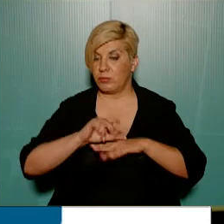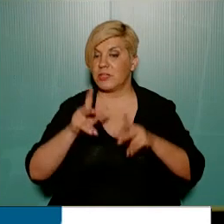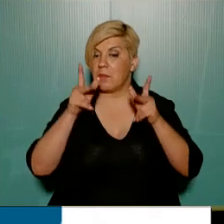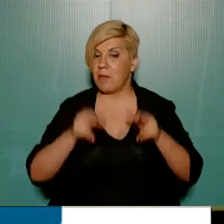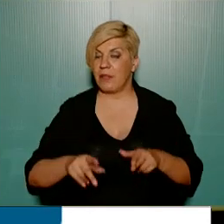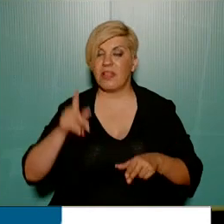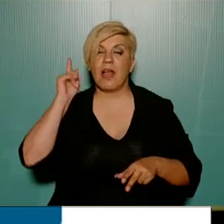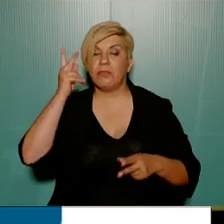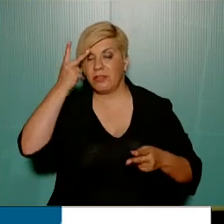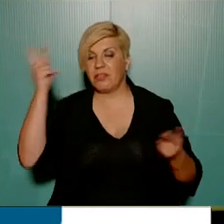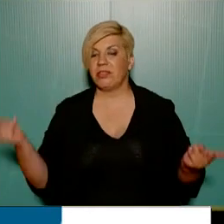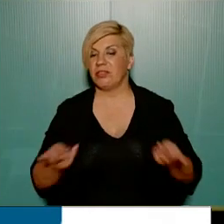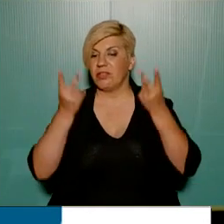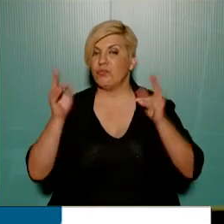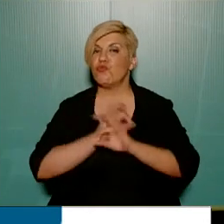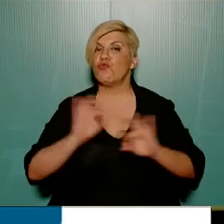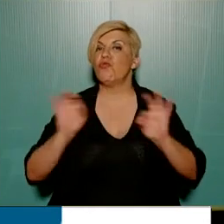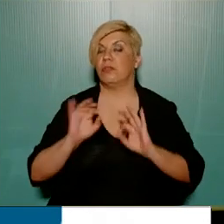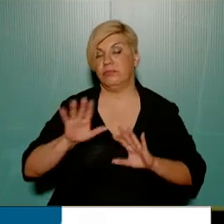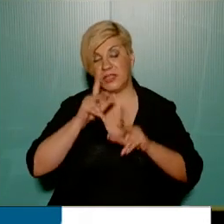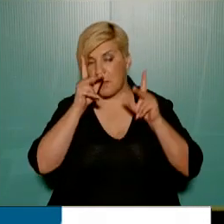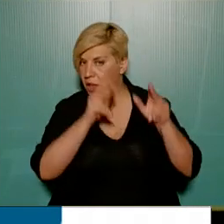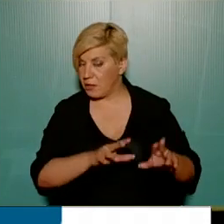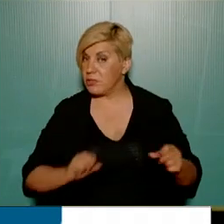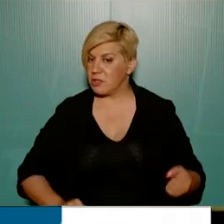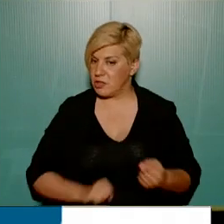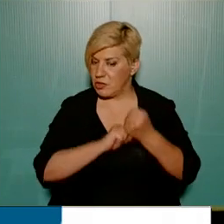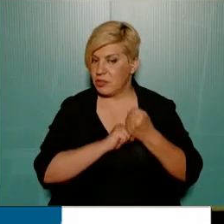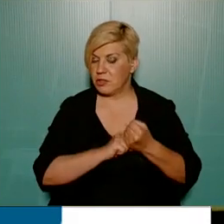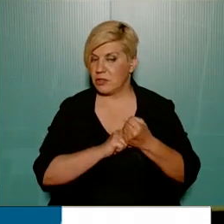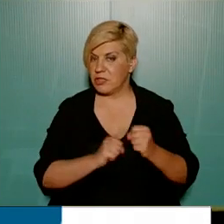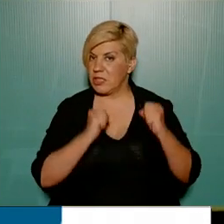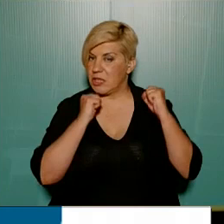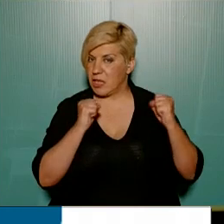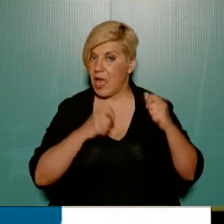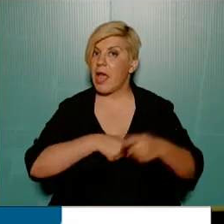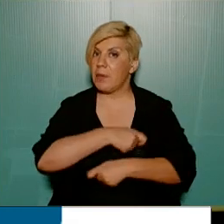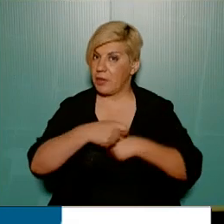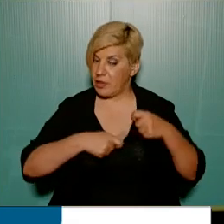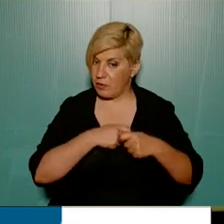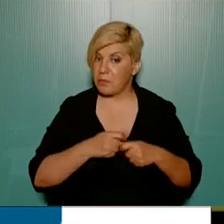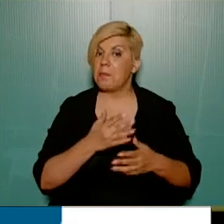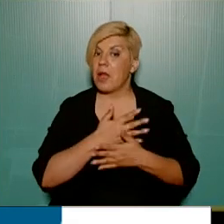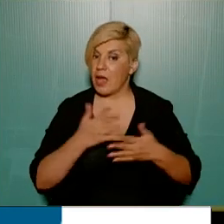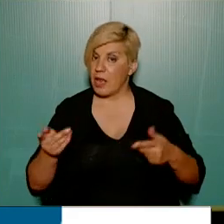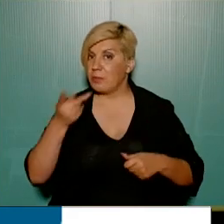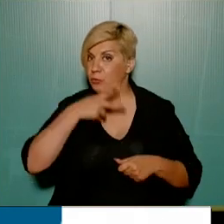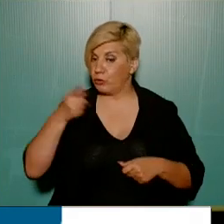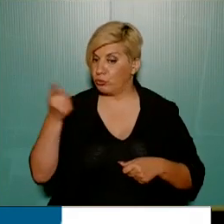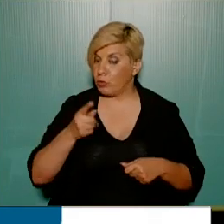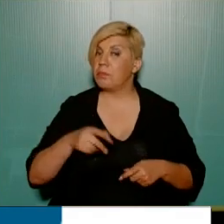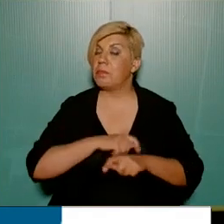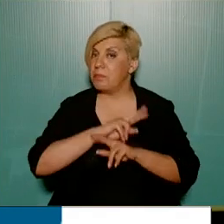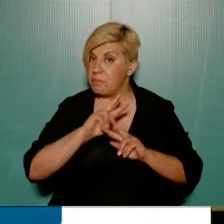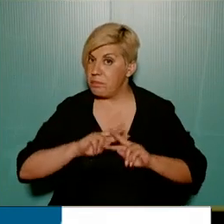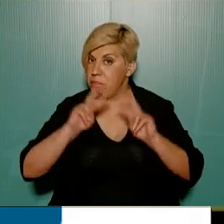την αυθαιρεσία και την ασυνδοσία. Στηρίζουμε την υγιή επιχειρηματικότητα, τη μεγάλη πλειοψηφία των